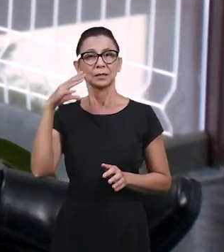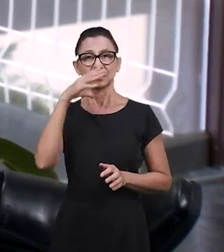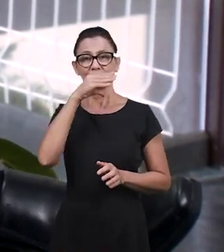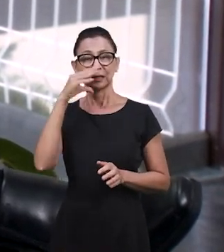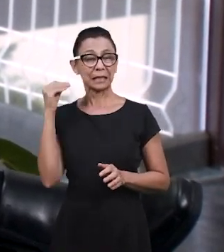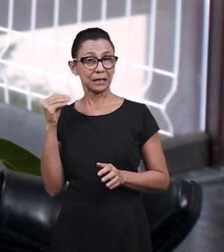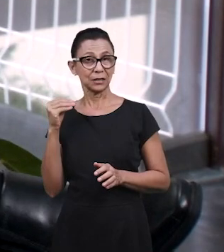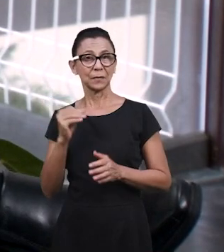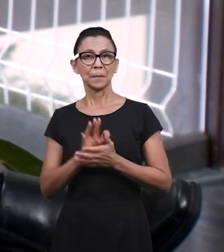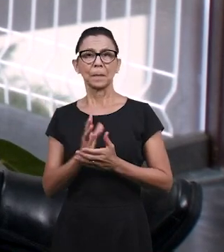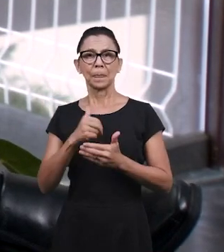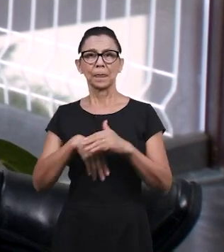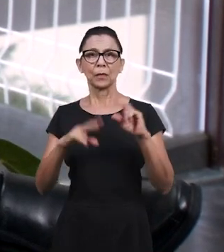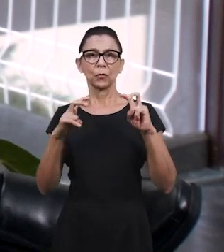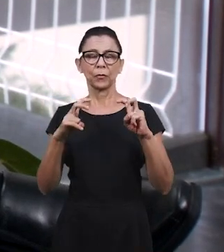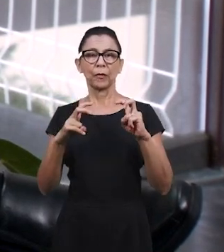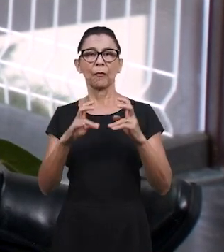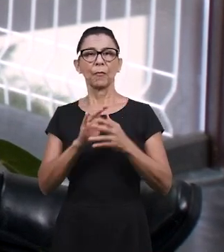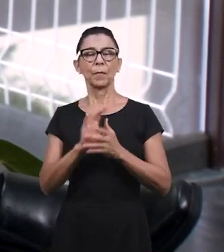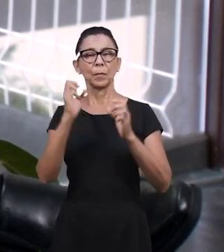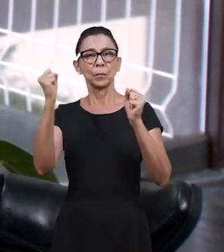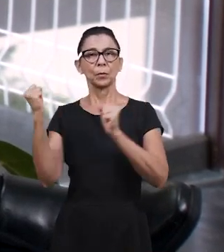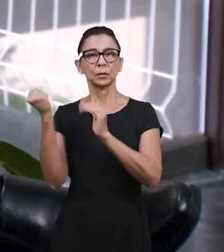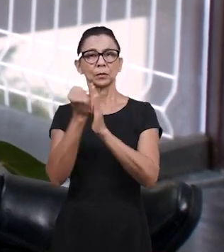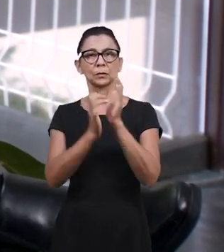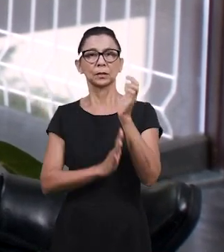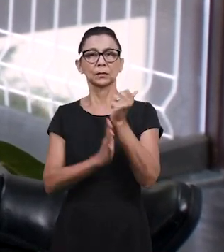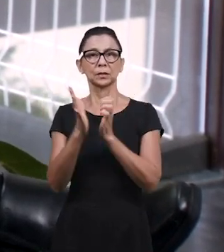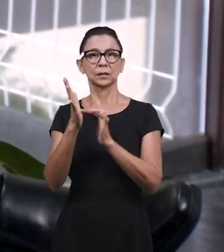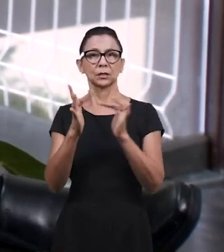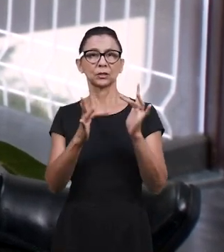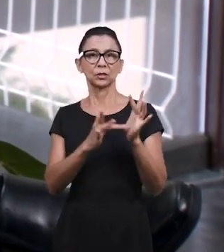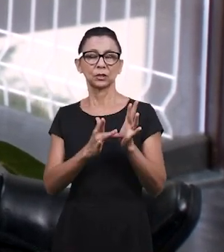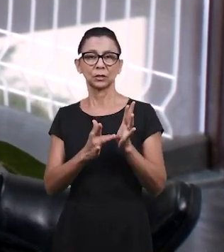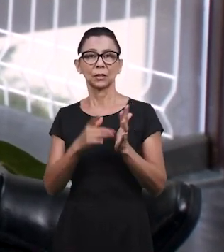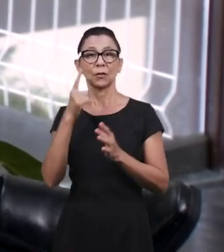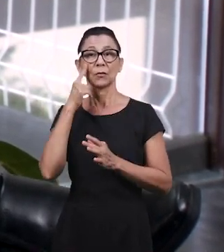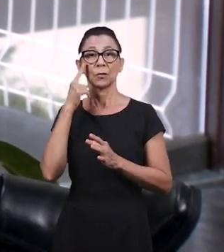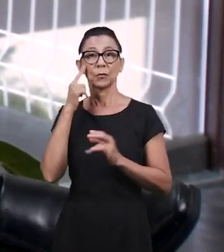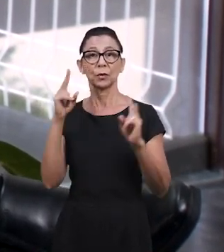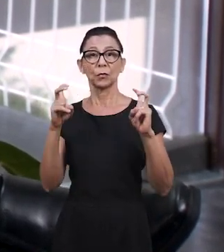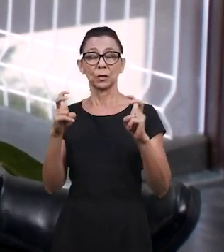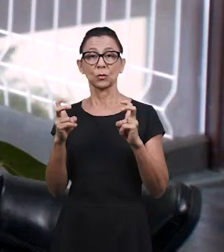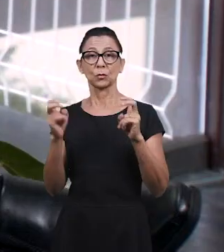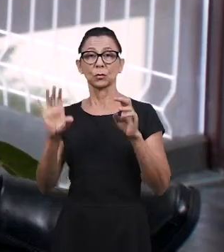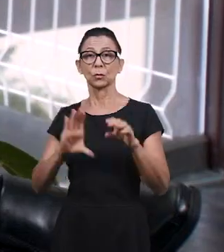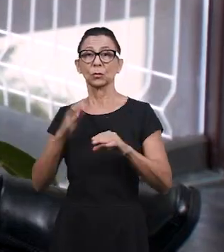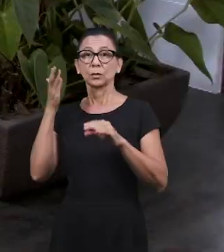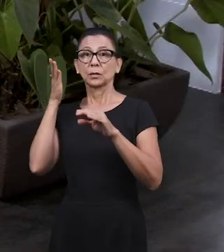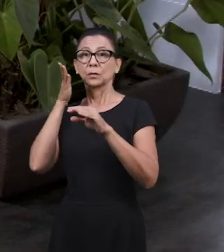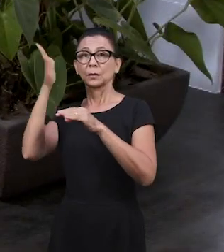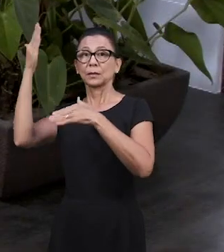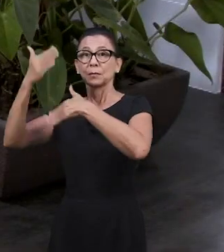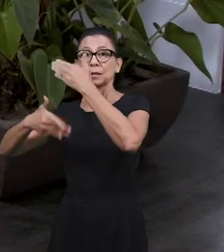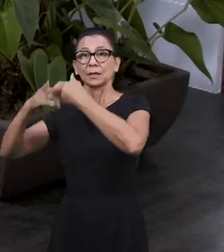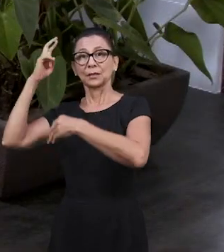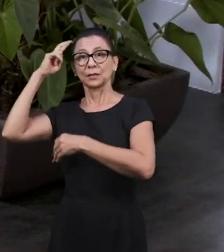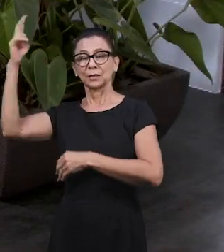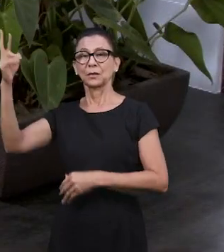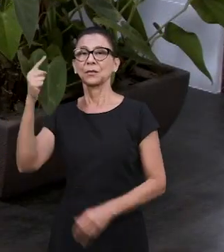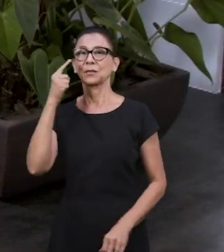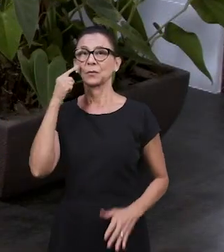adolescents, sur la thématique le pouvoir du sang de Jésus, la professeure Andrea Canal nous parlera sur l'audace pour entrer dans le